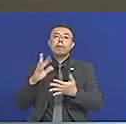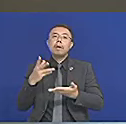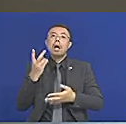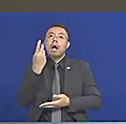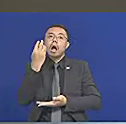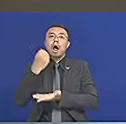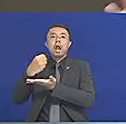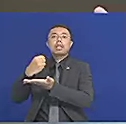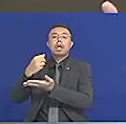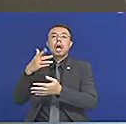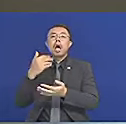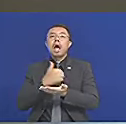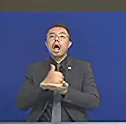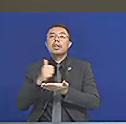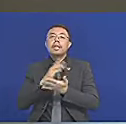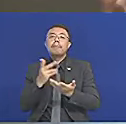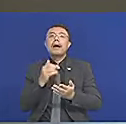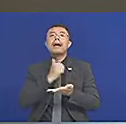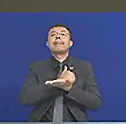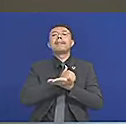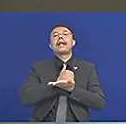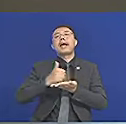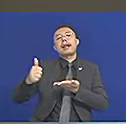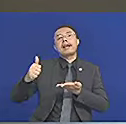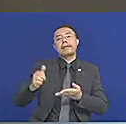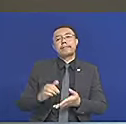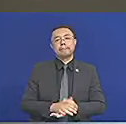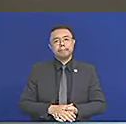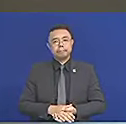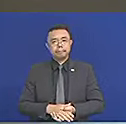yang sesungguhnya itu alitenon, kebenaran.